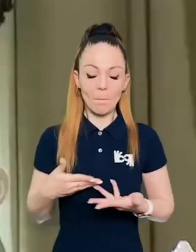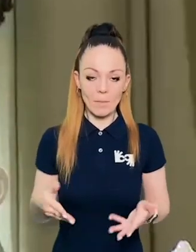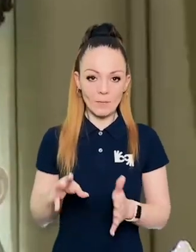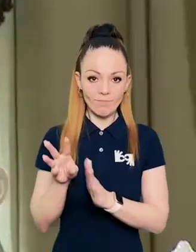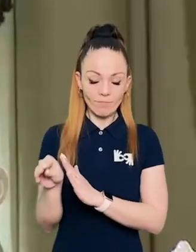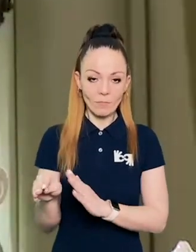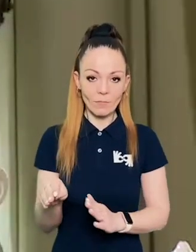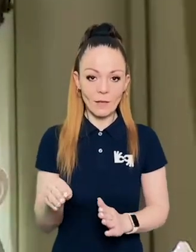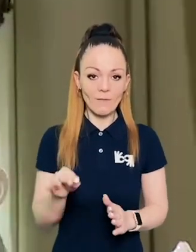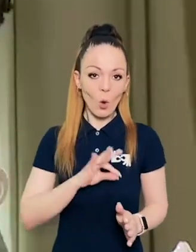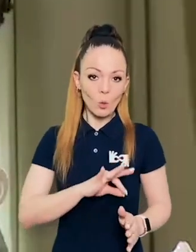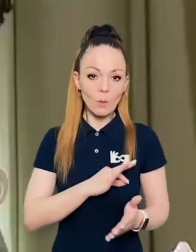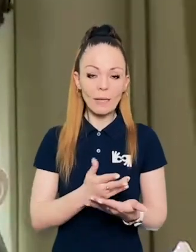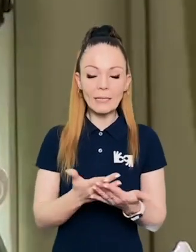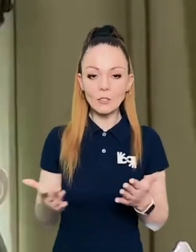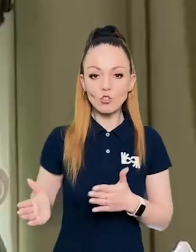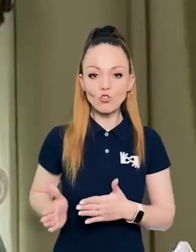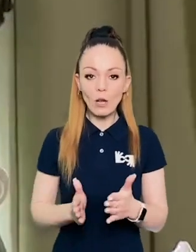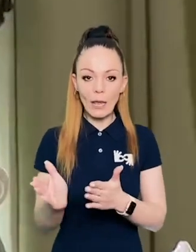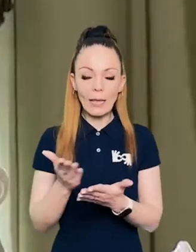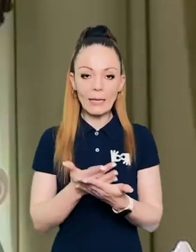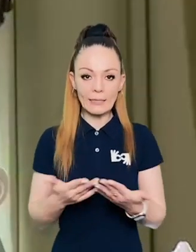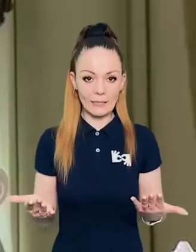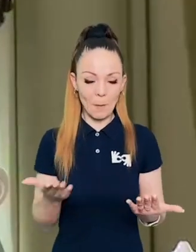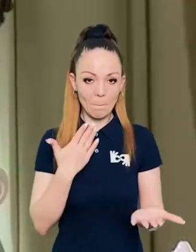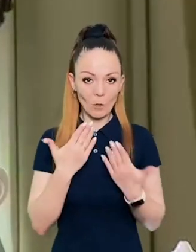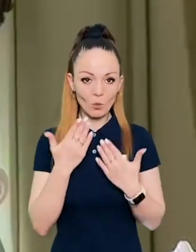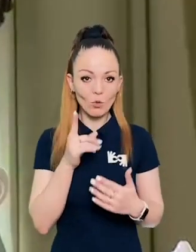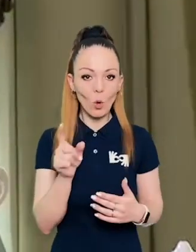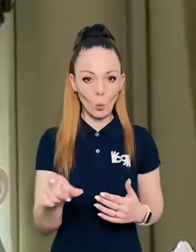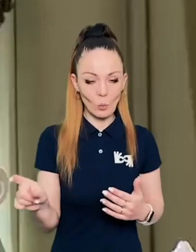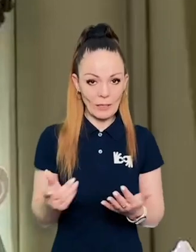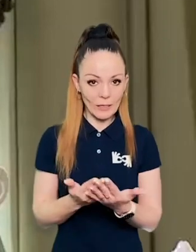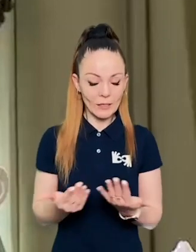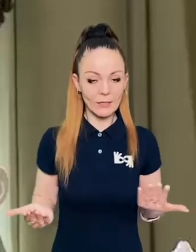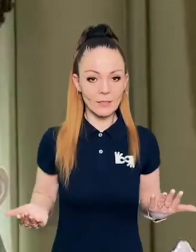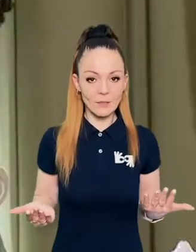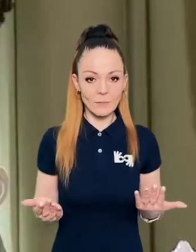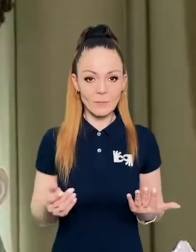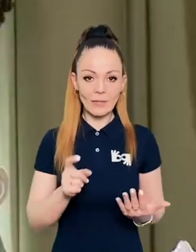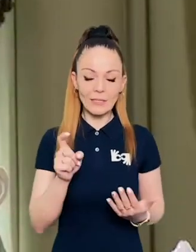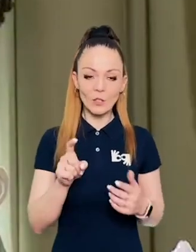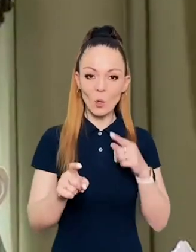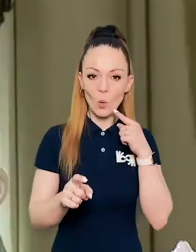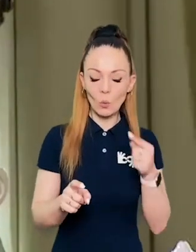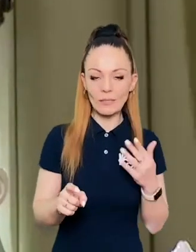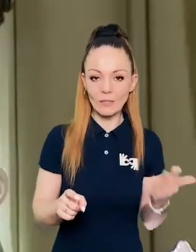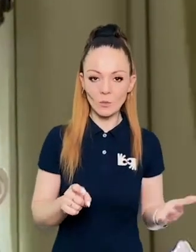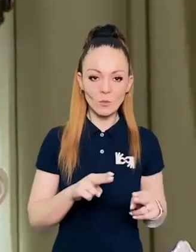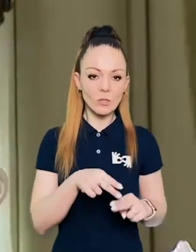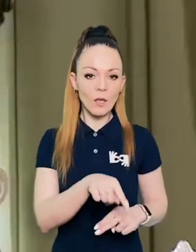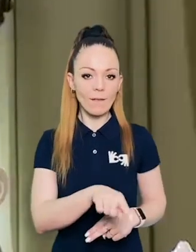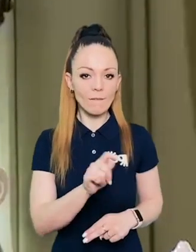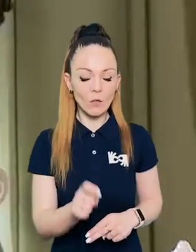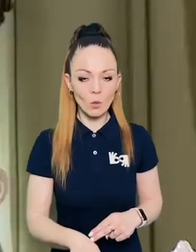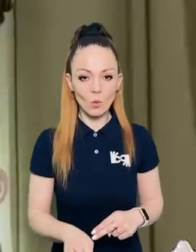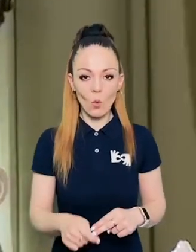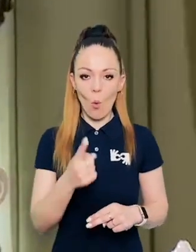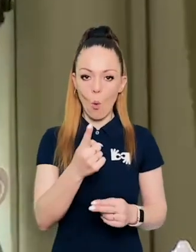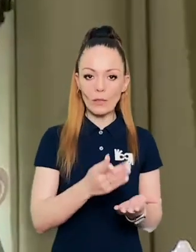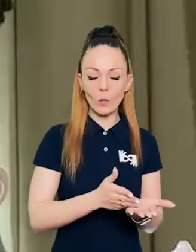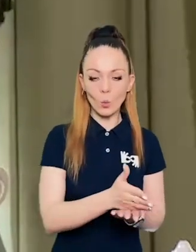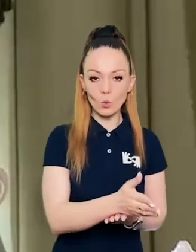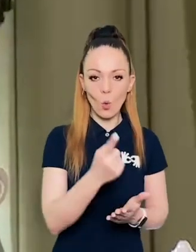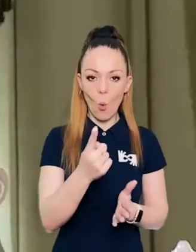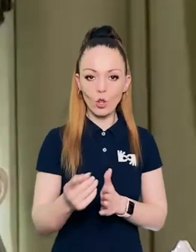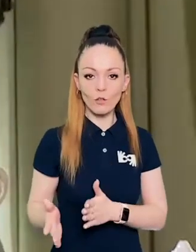ЄС ми використовуємо різні шляхи, різні підходи, бо люди різні. То з Росією і з цією